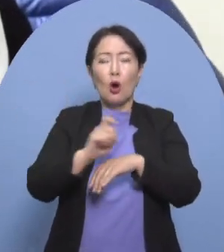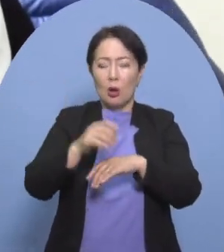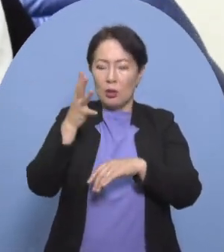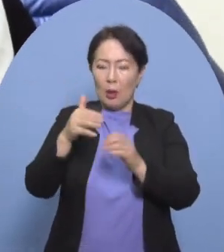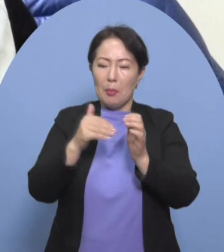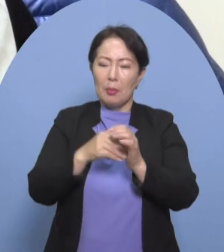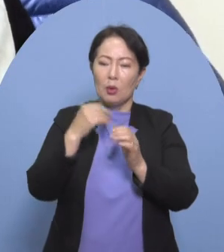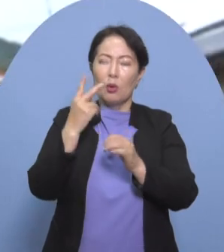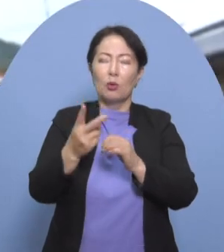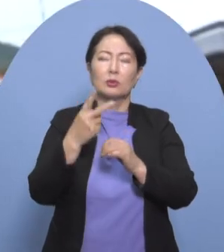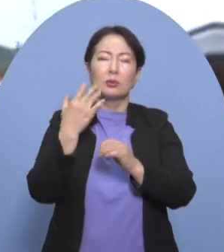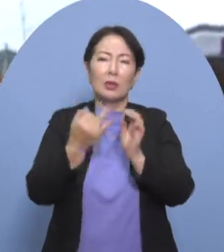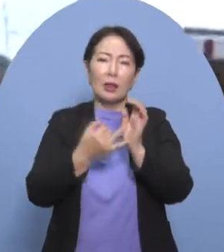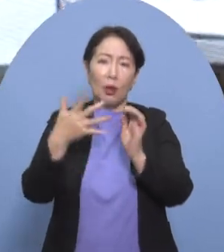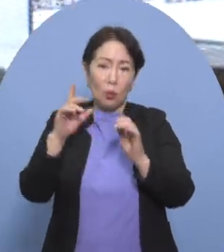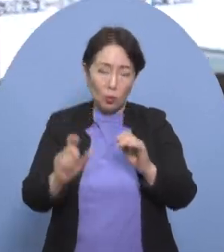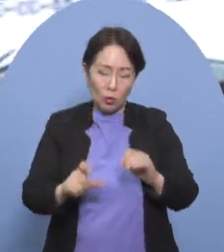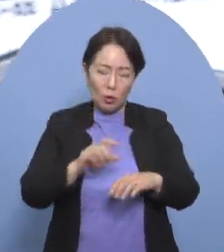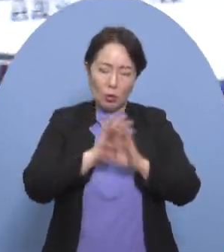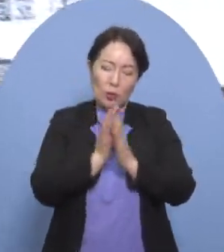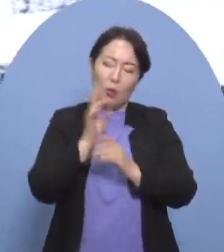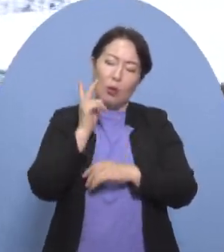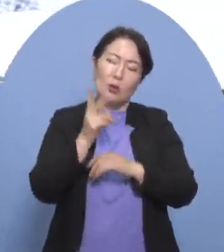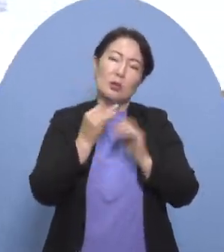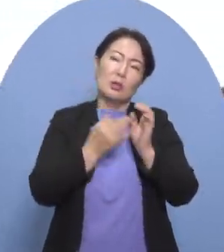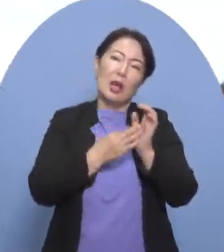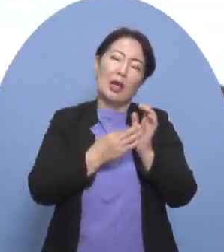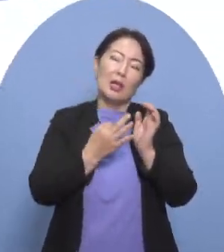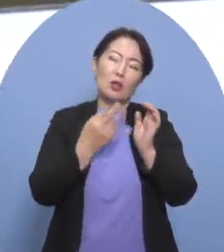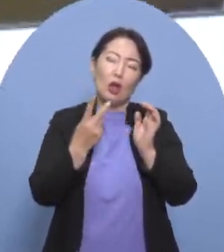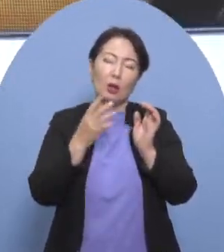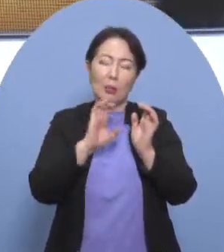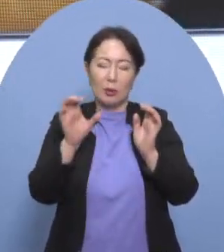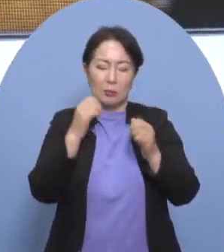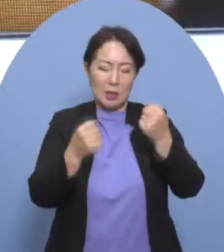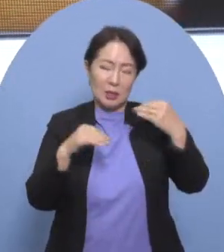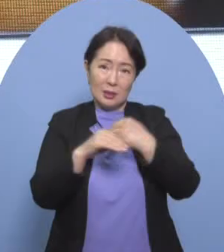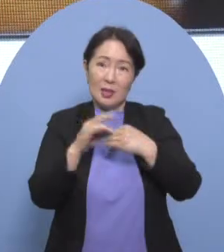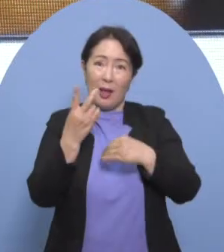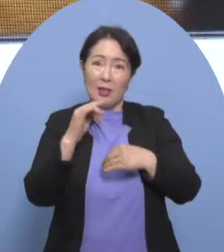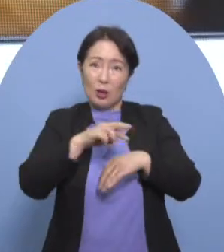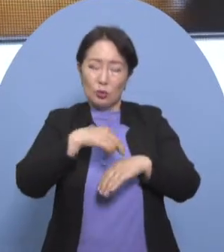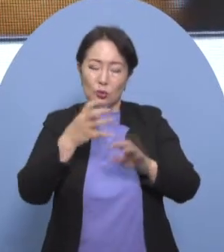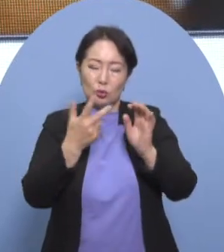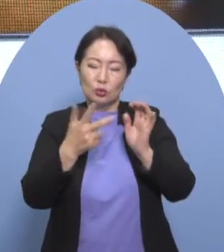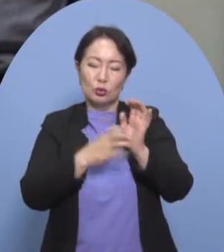хорооны 5275 иргэн 287 аж ахуй нэгж байгууллагын тээврийн хэрэгсэл, Налах